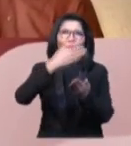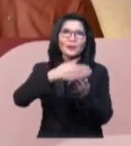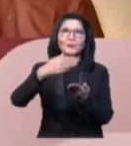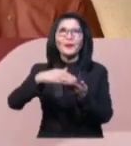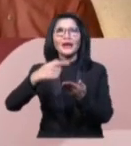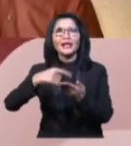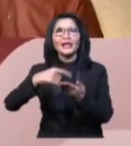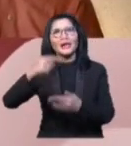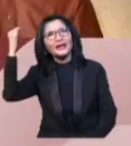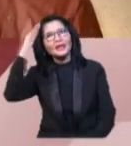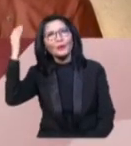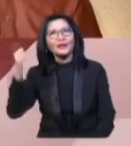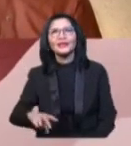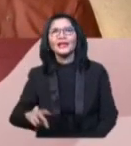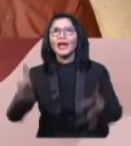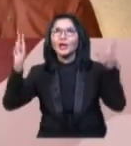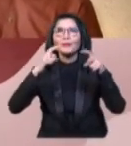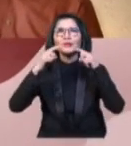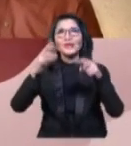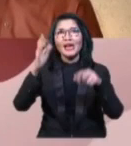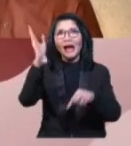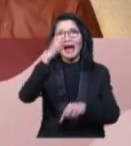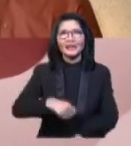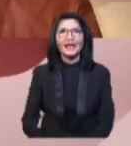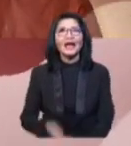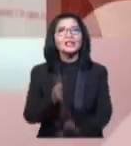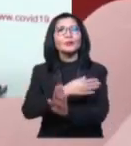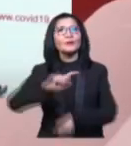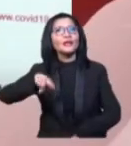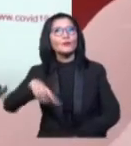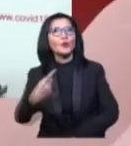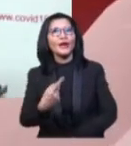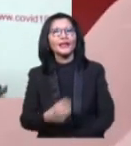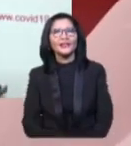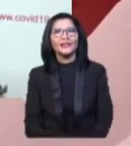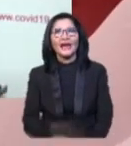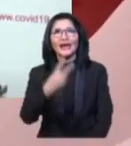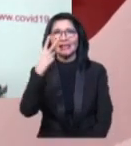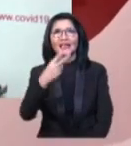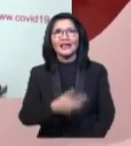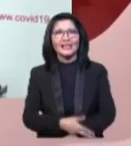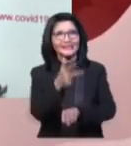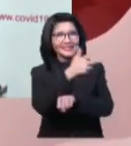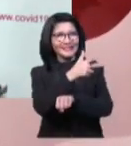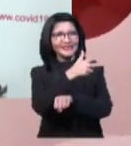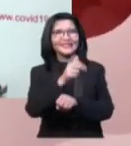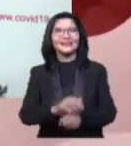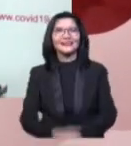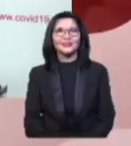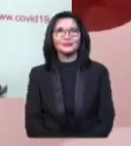dan pandangan terkait topik diskusi hari ini. Sebelum kita memulai sesi diskusi siang ini, kita lihat bersama tayangan berikut